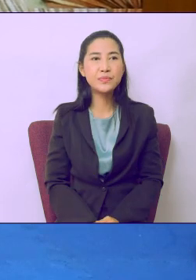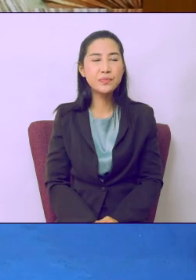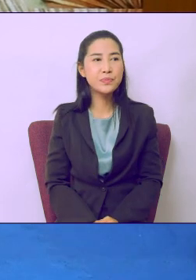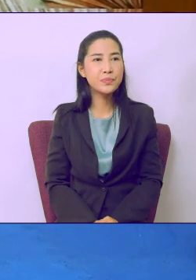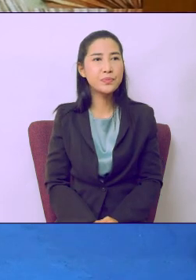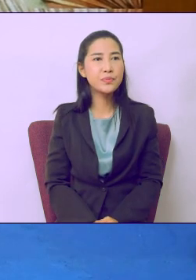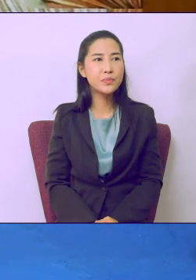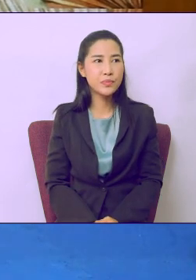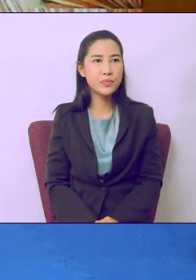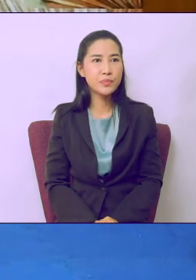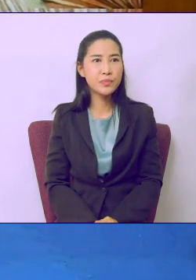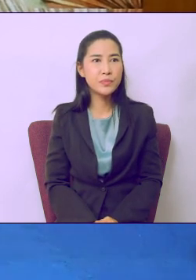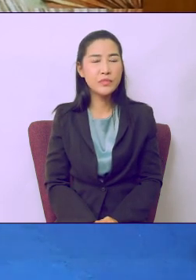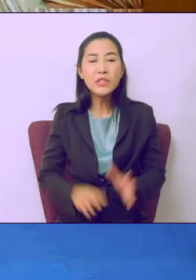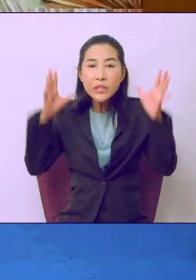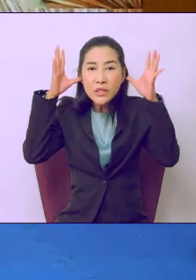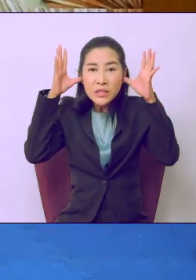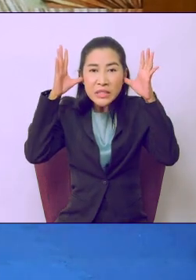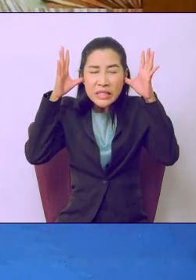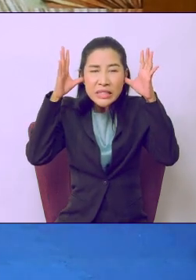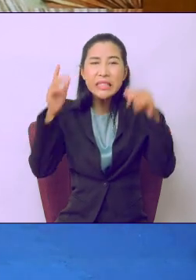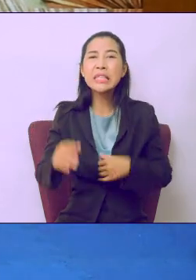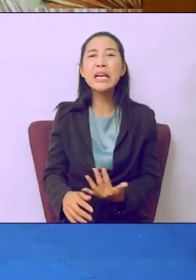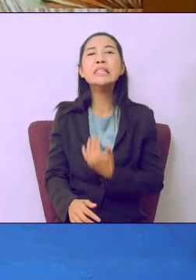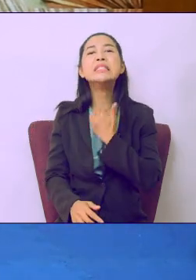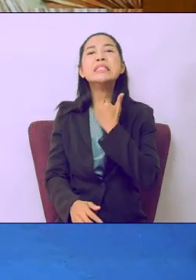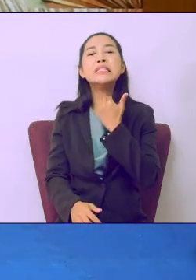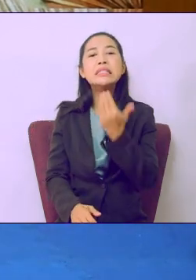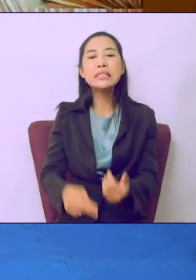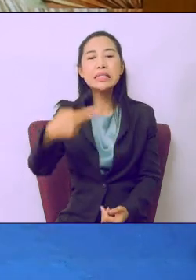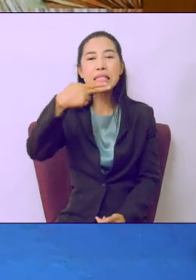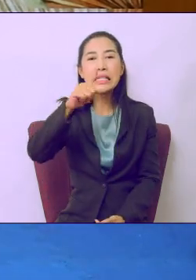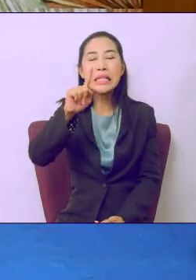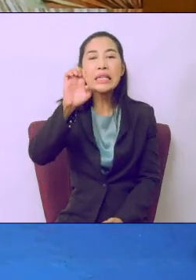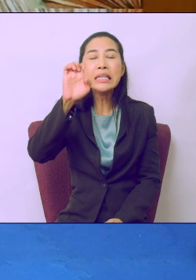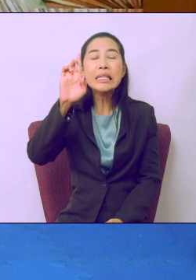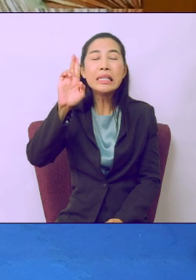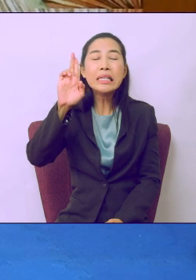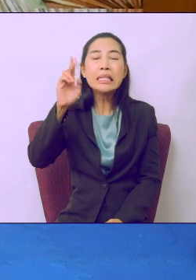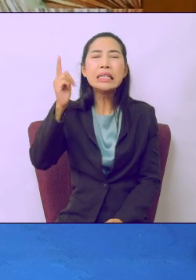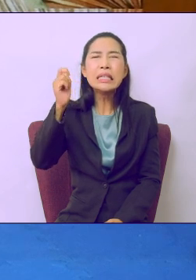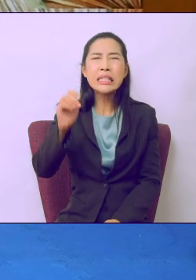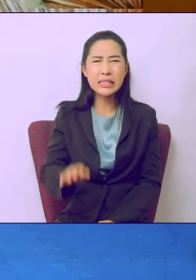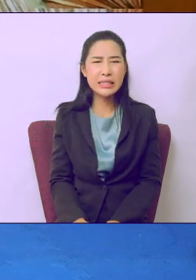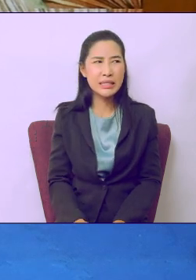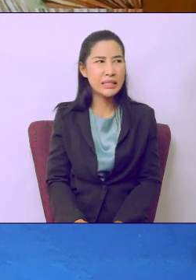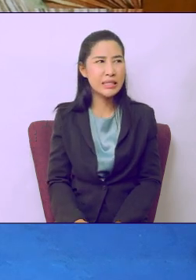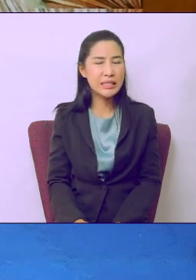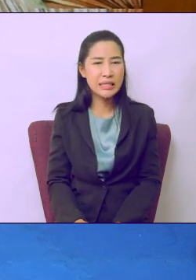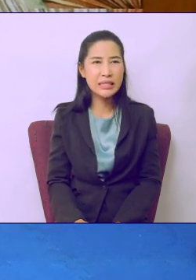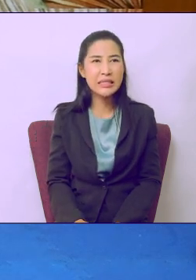ภาษาไทยเขาบอกว่าพึ่งหลวงนะครับจะเป็นเสียงฮือๆนะครับอันนี้ก็เป็นก็เป็นตัวนึงที่เอามาใช้กับน้องๆได้นะ